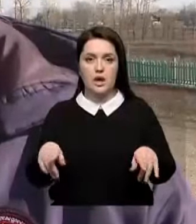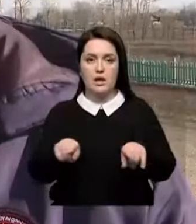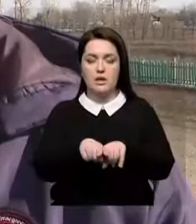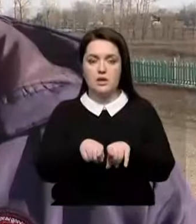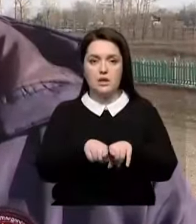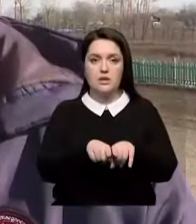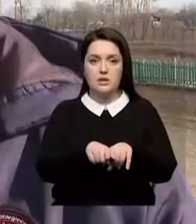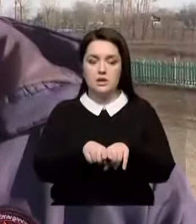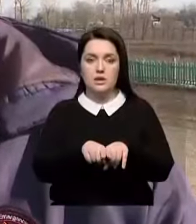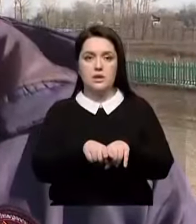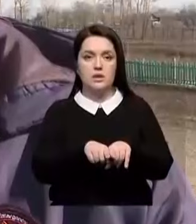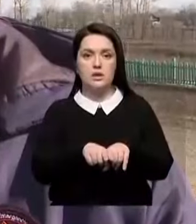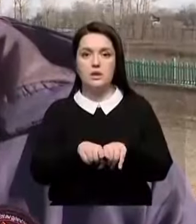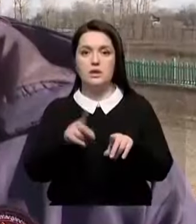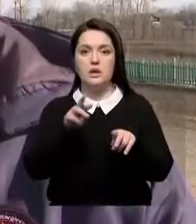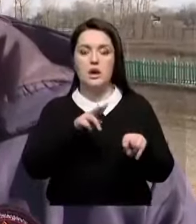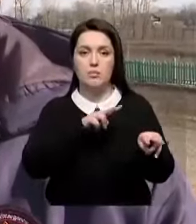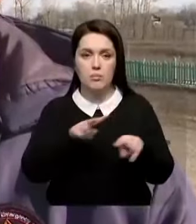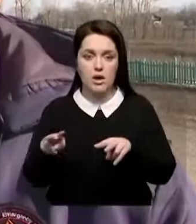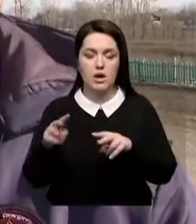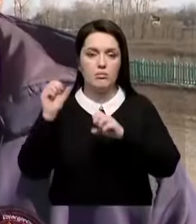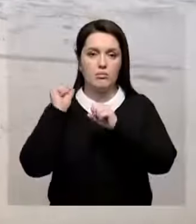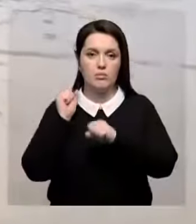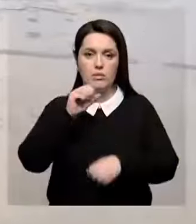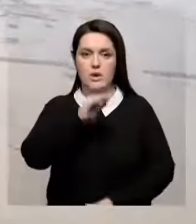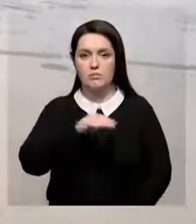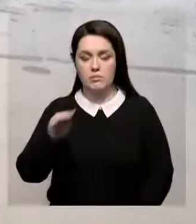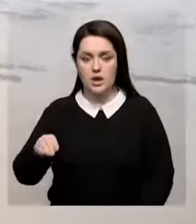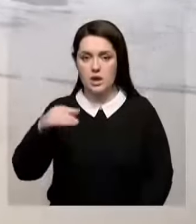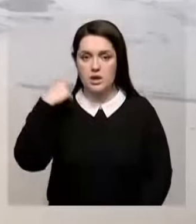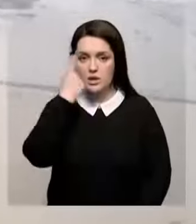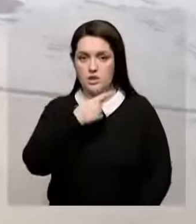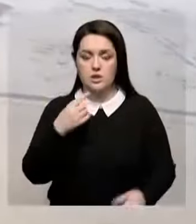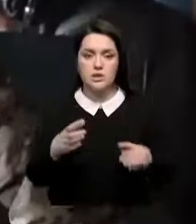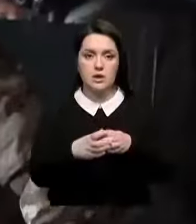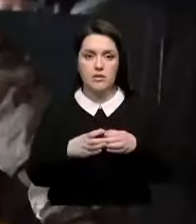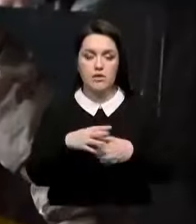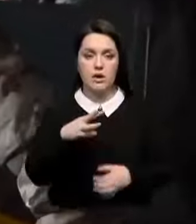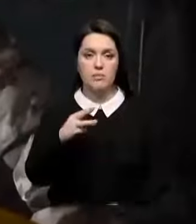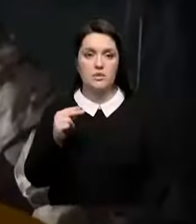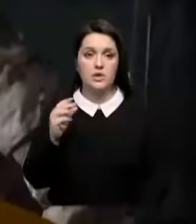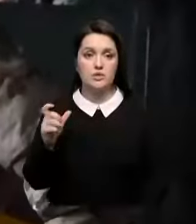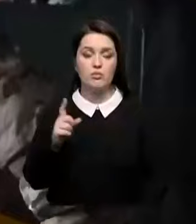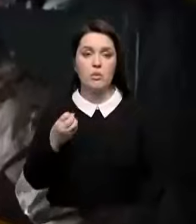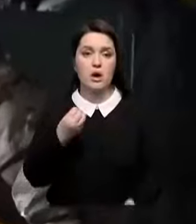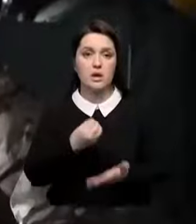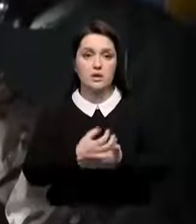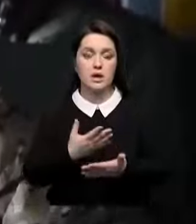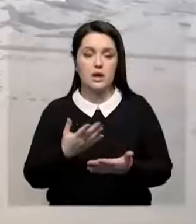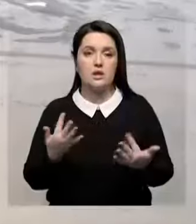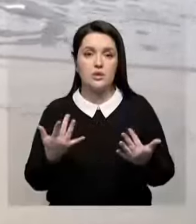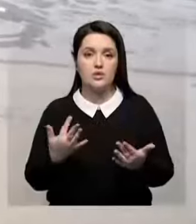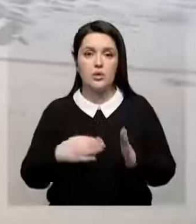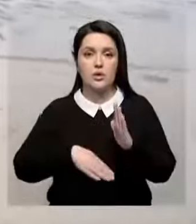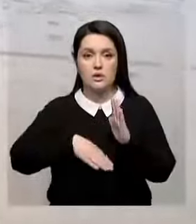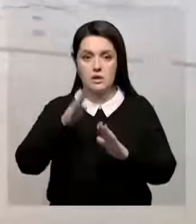месте находится для мониторинга и укладки мешкотары личный состав МЧС. Чтобы оценить, насколько стабилизировалась